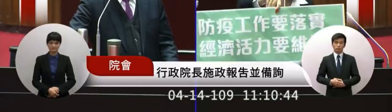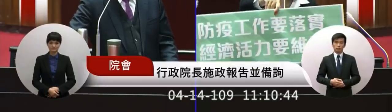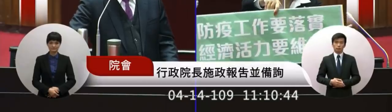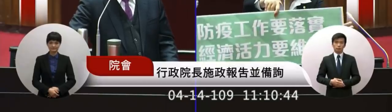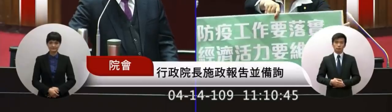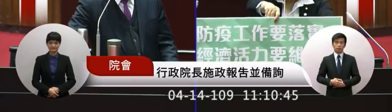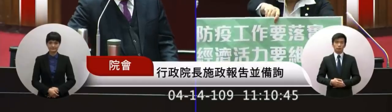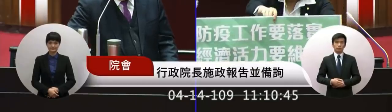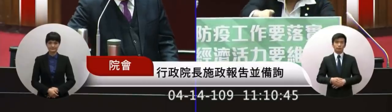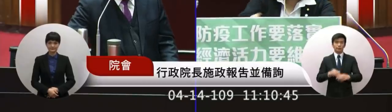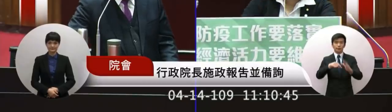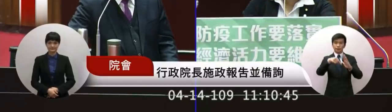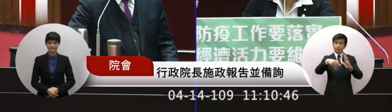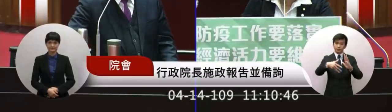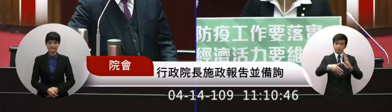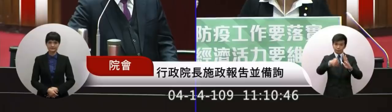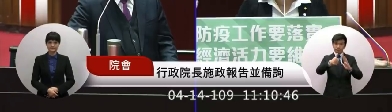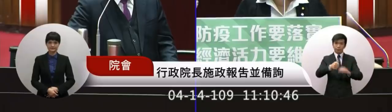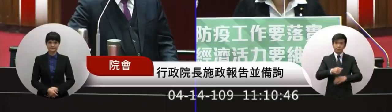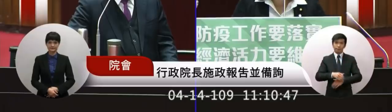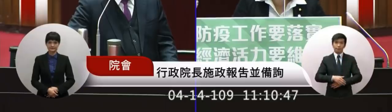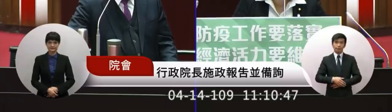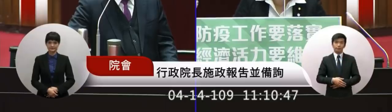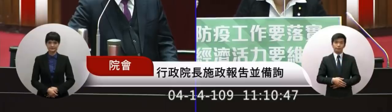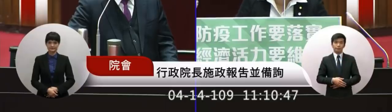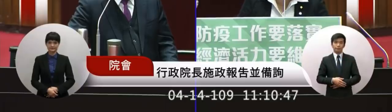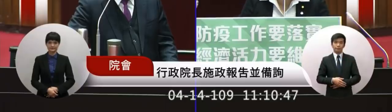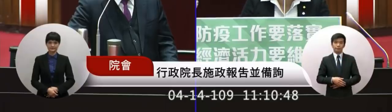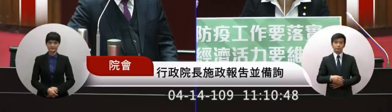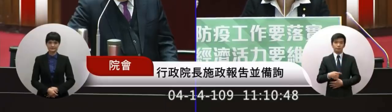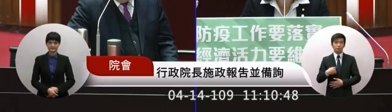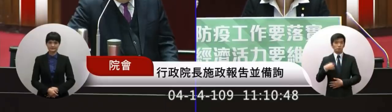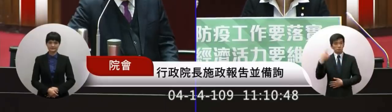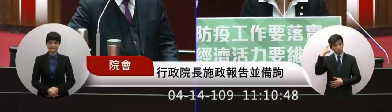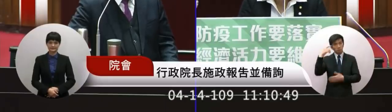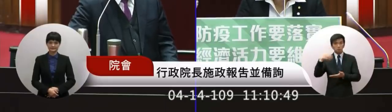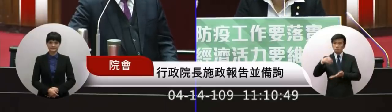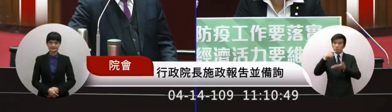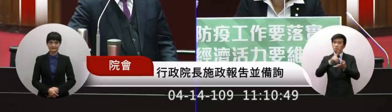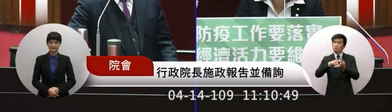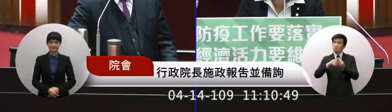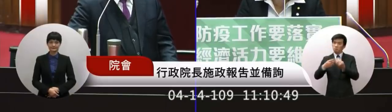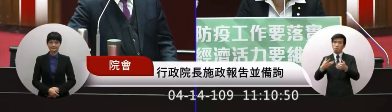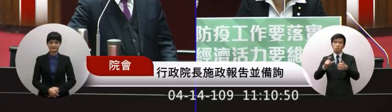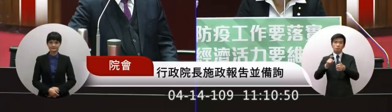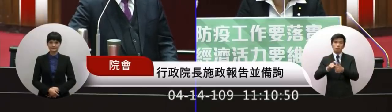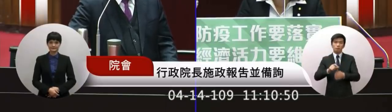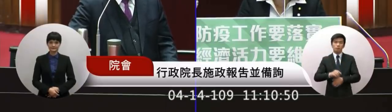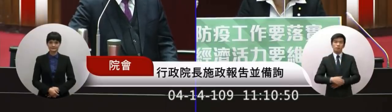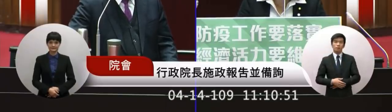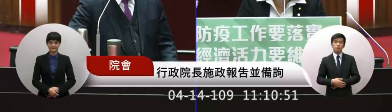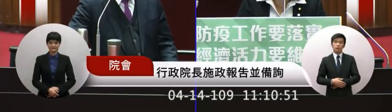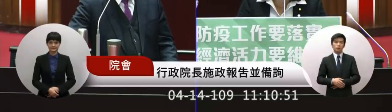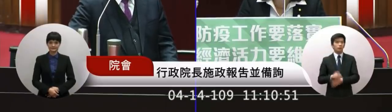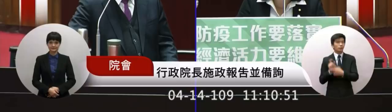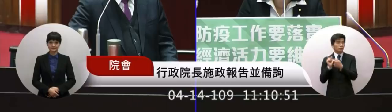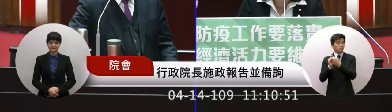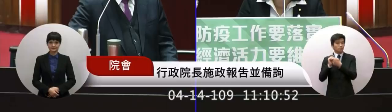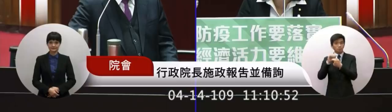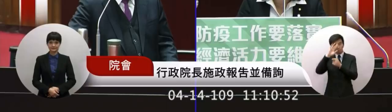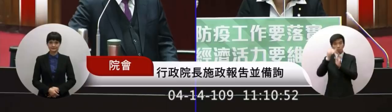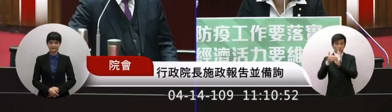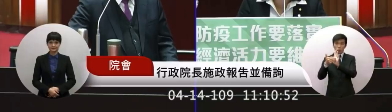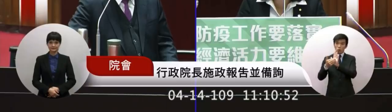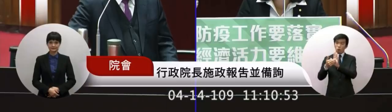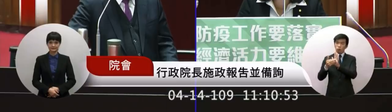院長在這裡我自己探討一些問題因為我們最近的防疫做得